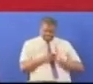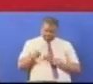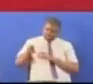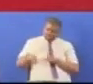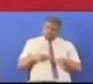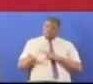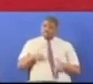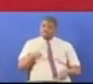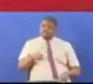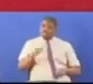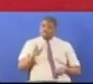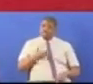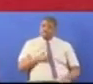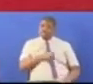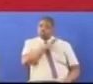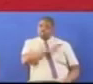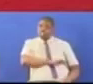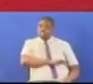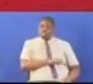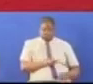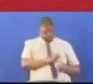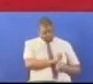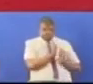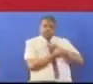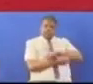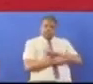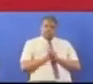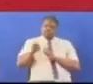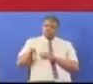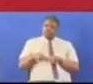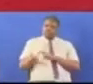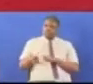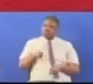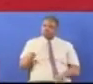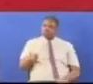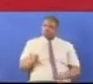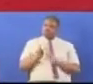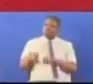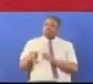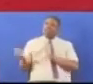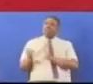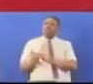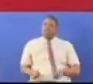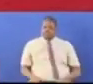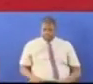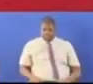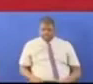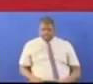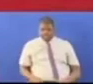yanataka uridhiwe na uibadilishe mkataba ule uwe sheria. Kwa Kiingereza